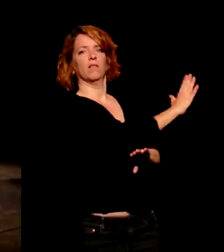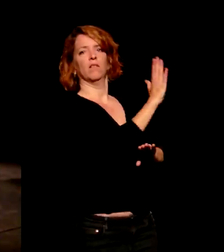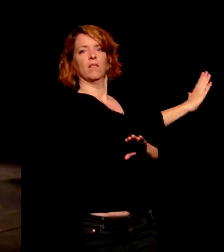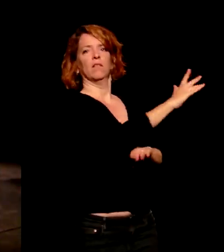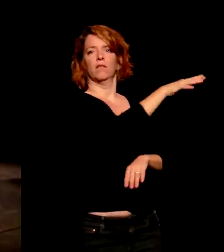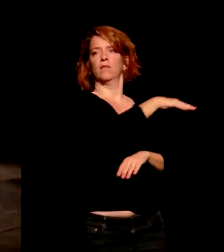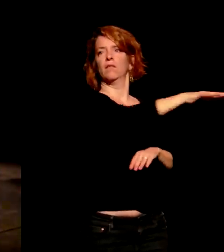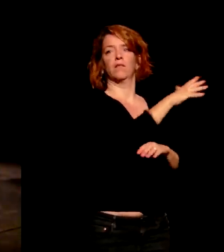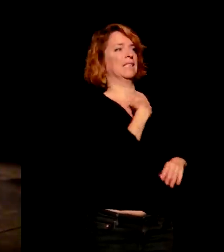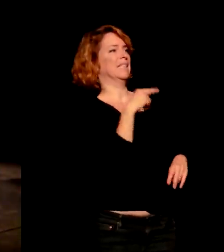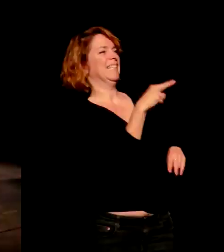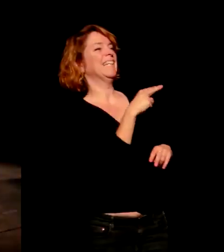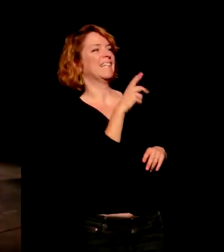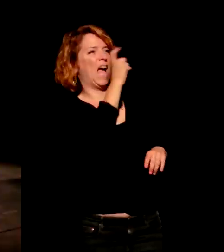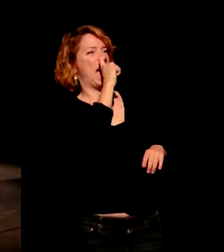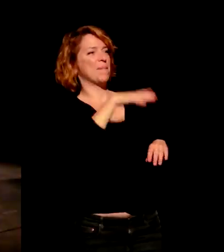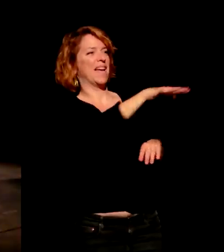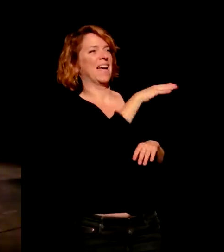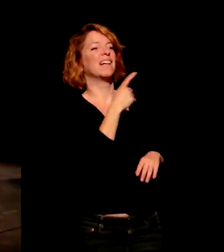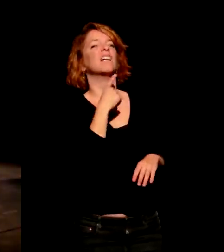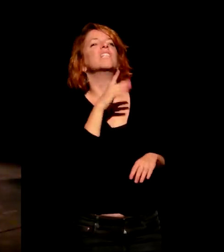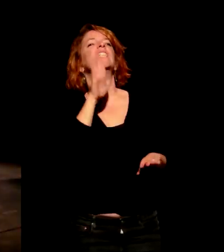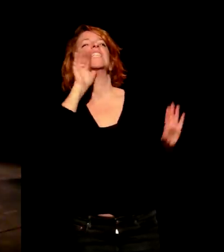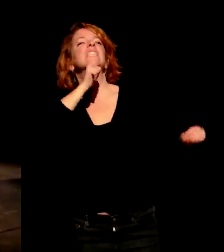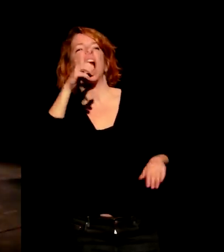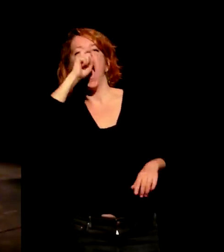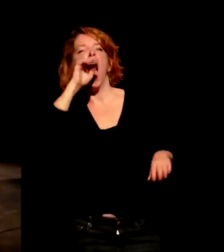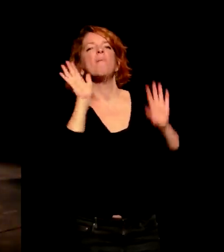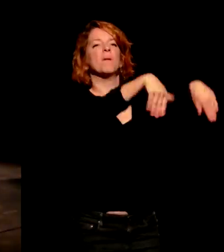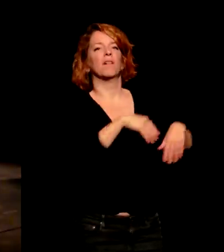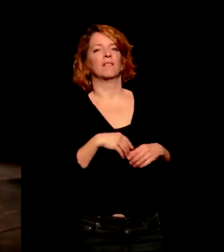C'est qui ces gens, d'ailleurs, là C'est Samara.